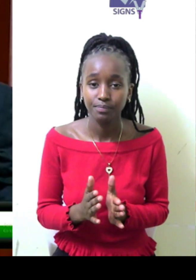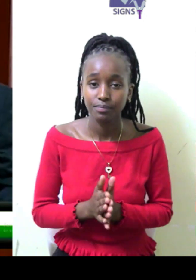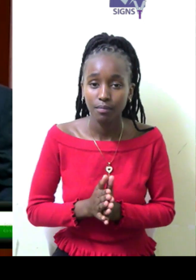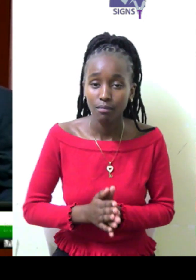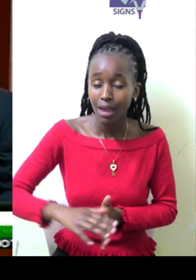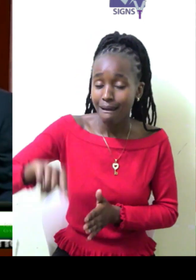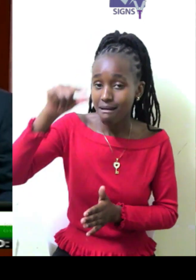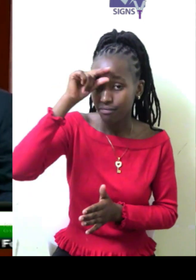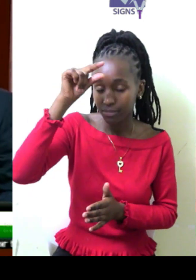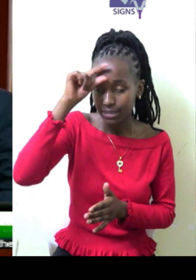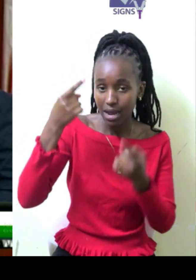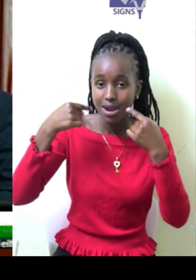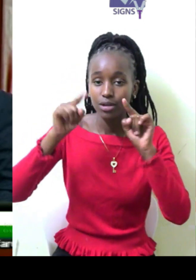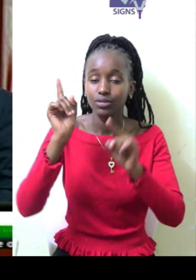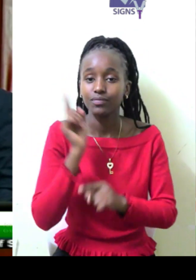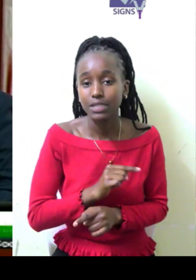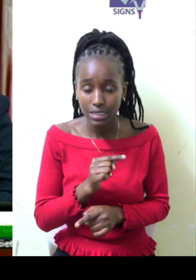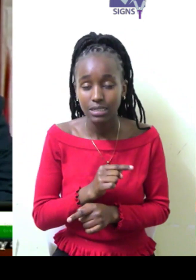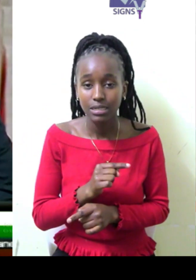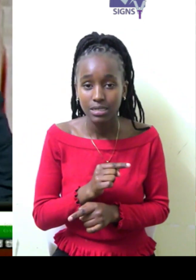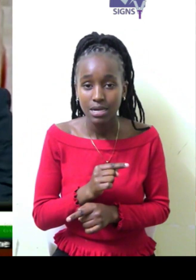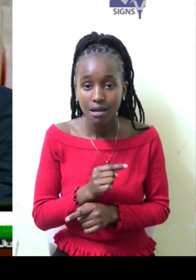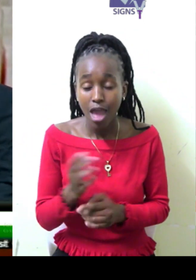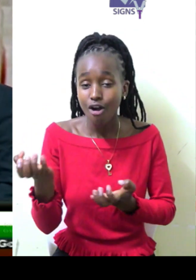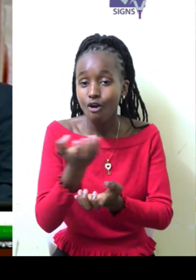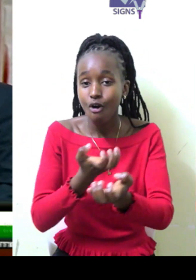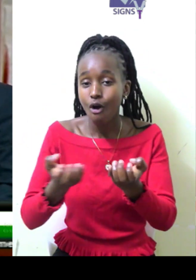ilisema itahakikisha gharama za maisha zitashuka chini.